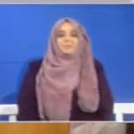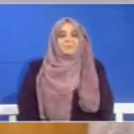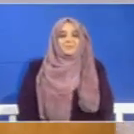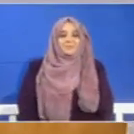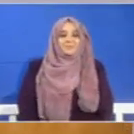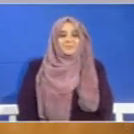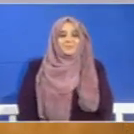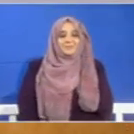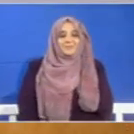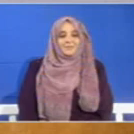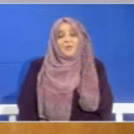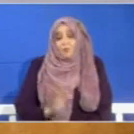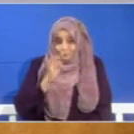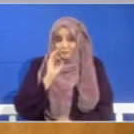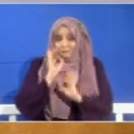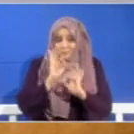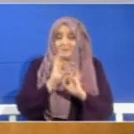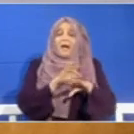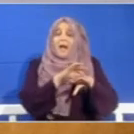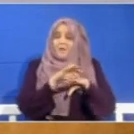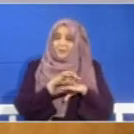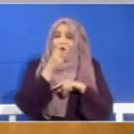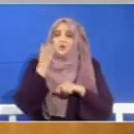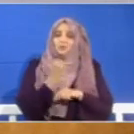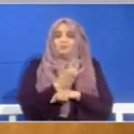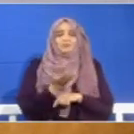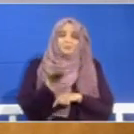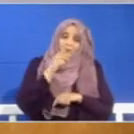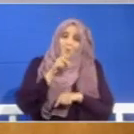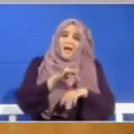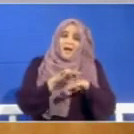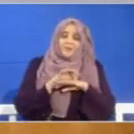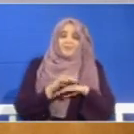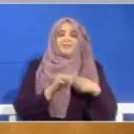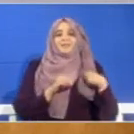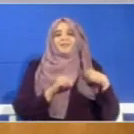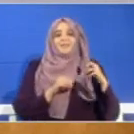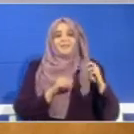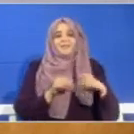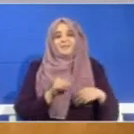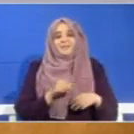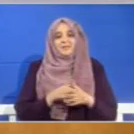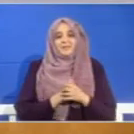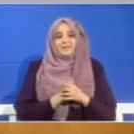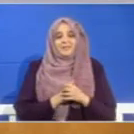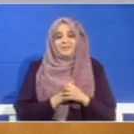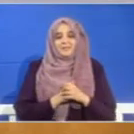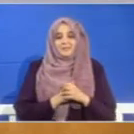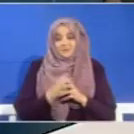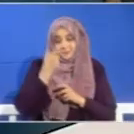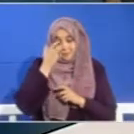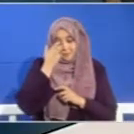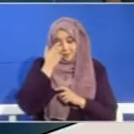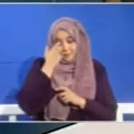استضافني. وفعلا استضافه ذات مرتين، قال لي يلا أنت ضيفي هذه الليلة اليوم. وجاء الضيف اللي